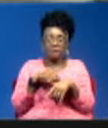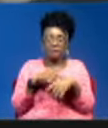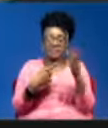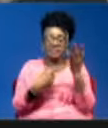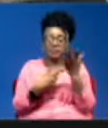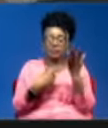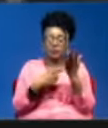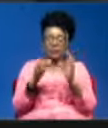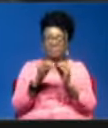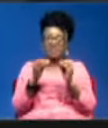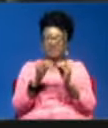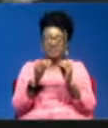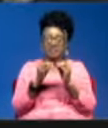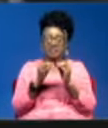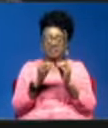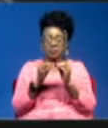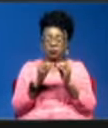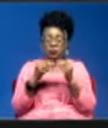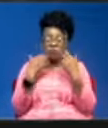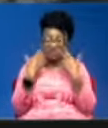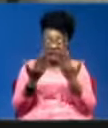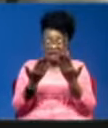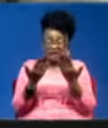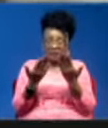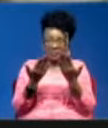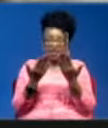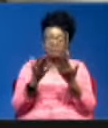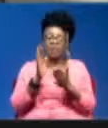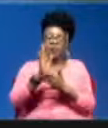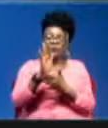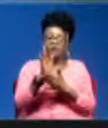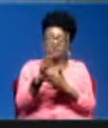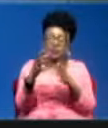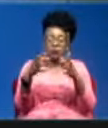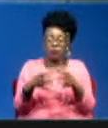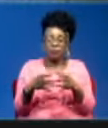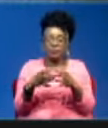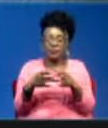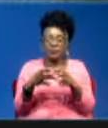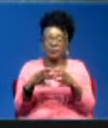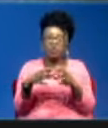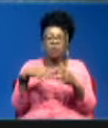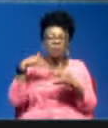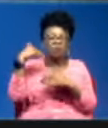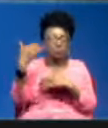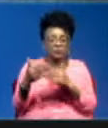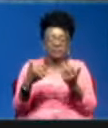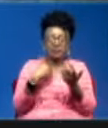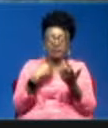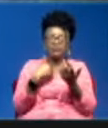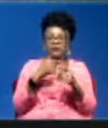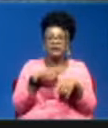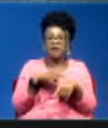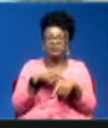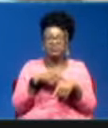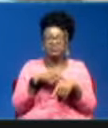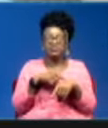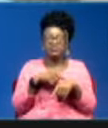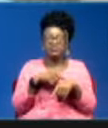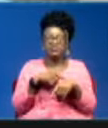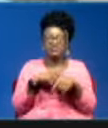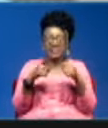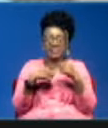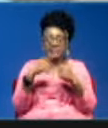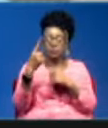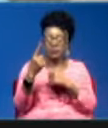meeting, tumeona wanariadha wale wa kikundi cha kwanza wameweza kupewa muda wa, nikisema kwa kimombo,